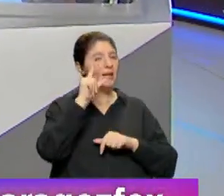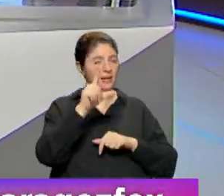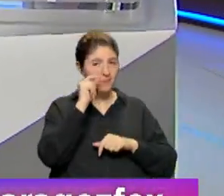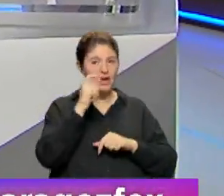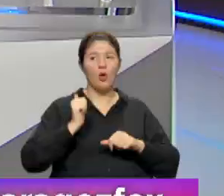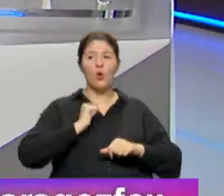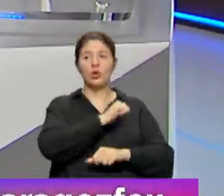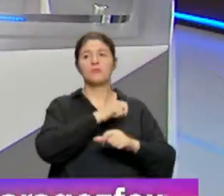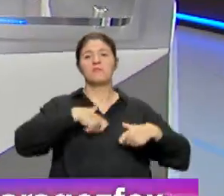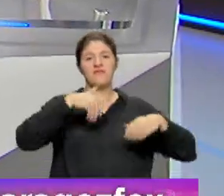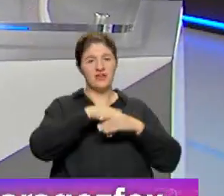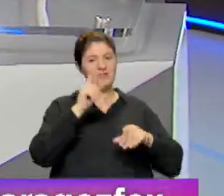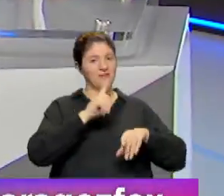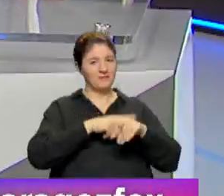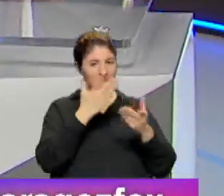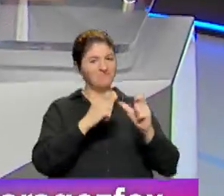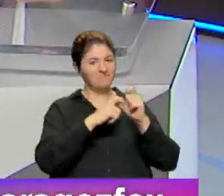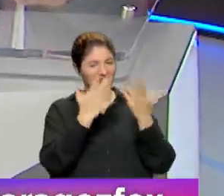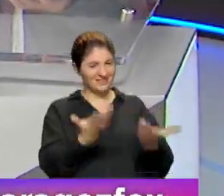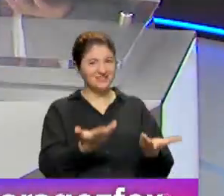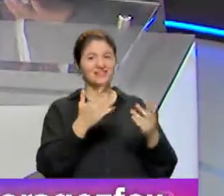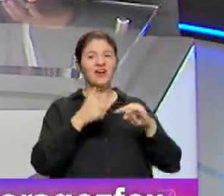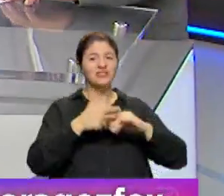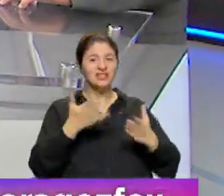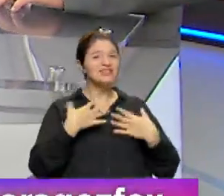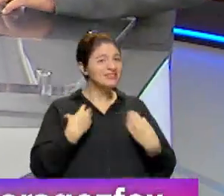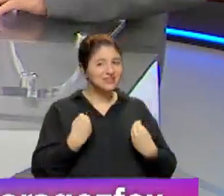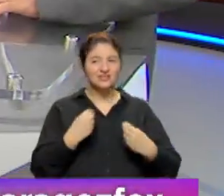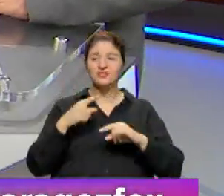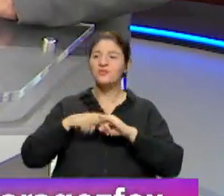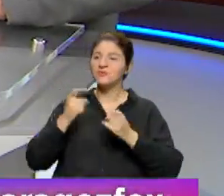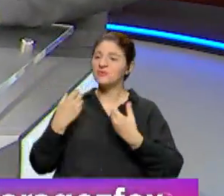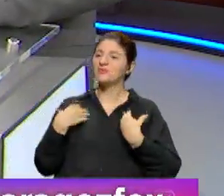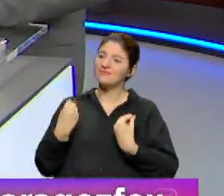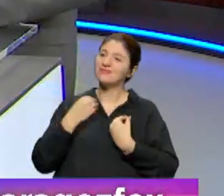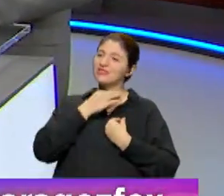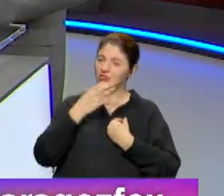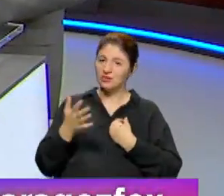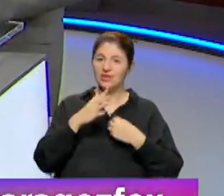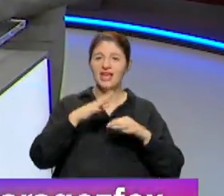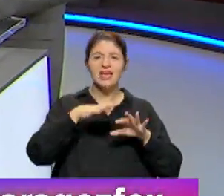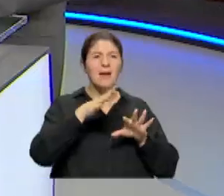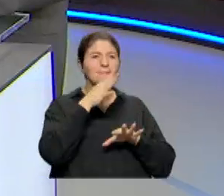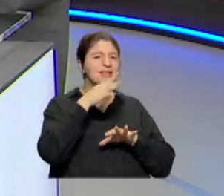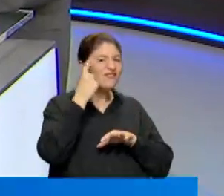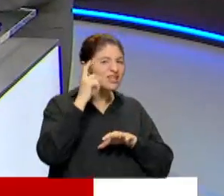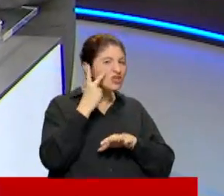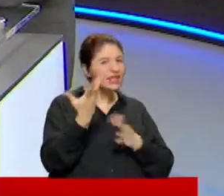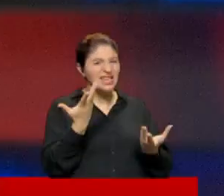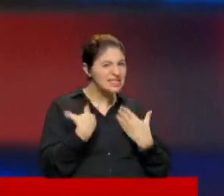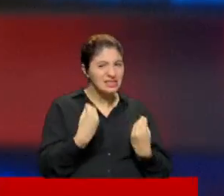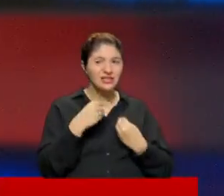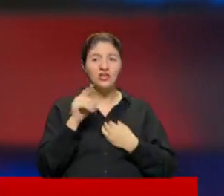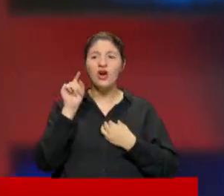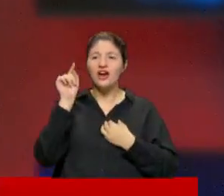Ordu Milletvekili Cemal enginyurt çalar saatte Günaydın gin Hoş bulduk Teşekkür ediyorum epistemolojik olarak Nasılsınız